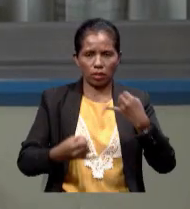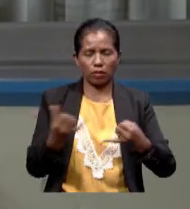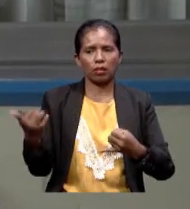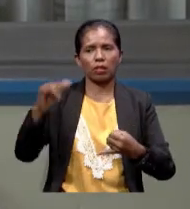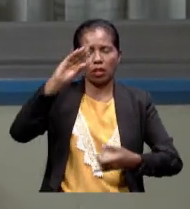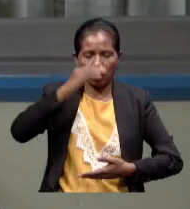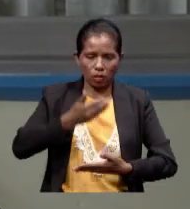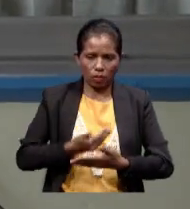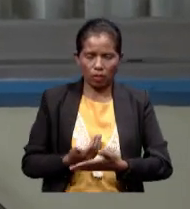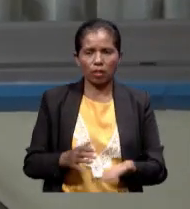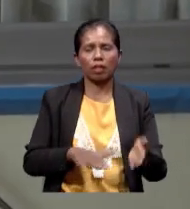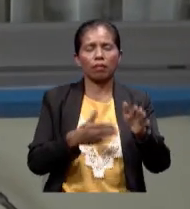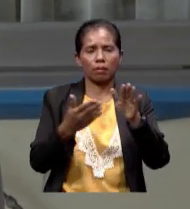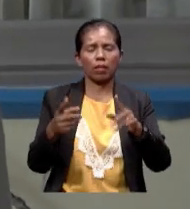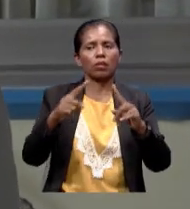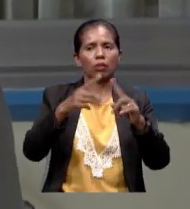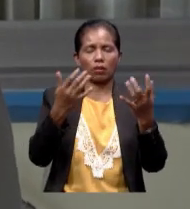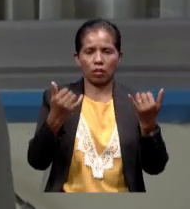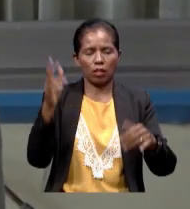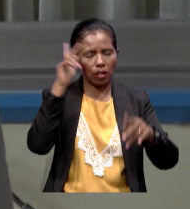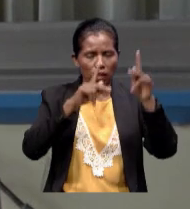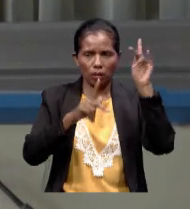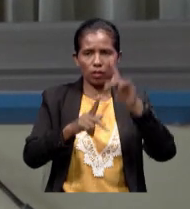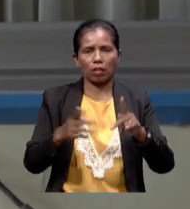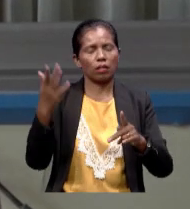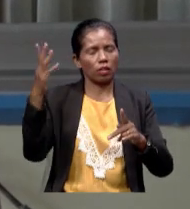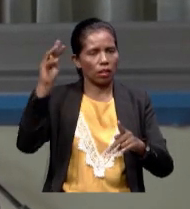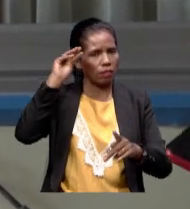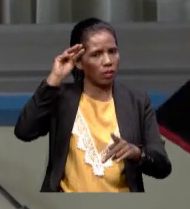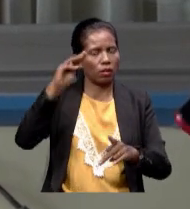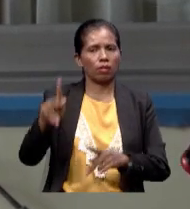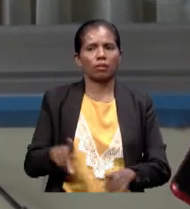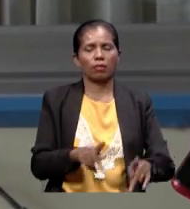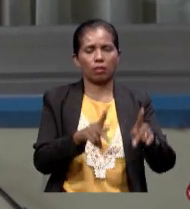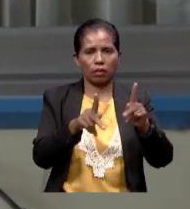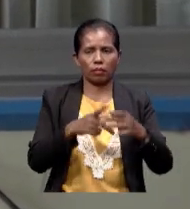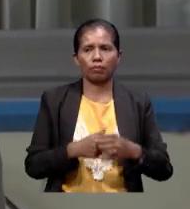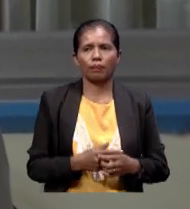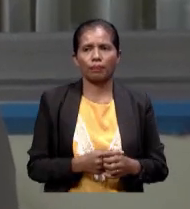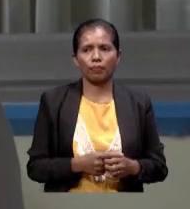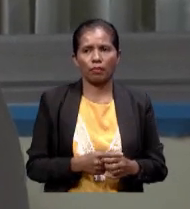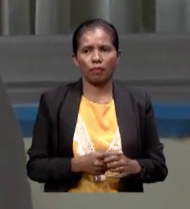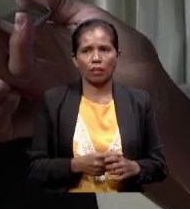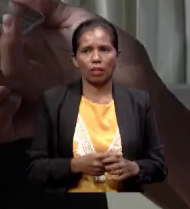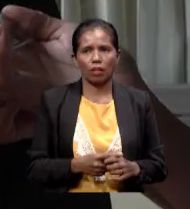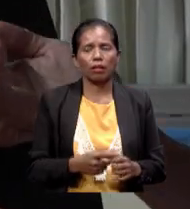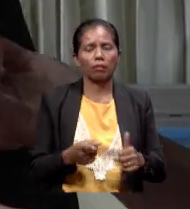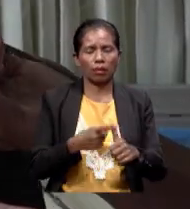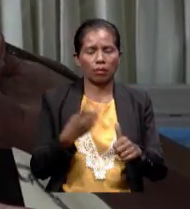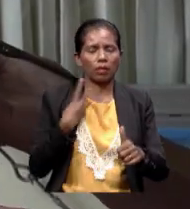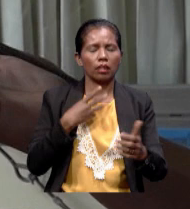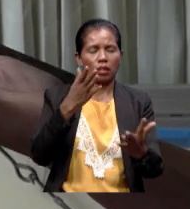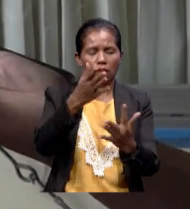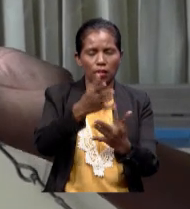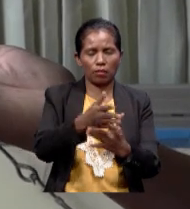ni oang ni mate, nebe to agora caso nesse ia Ministério Público. Primeiro, quando ita hatama ema ia sela, né,